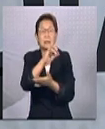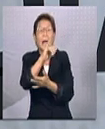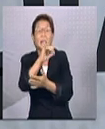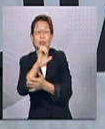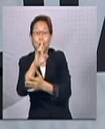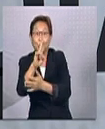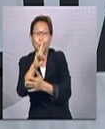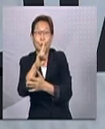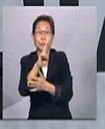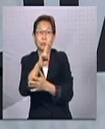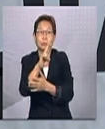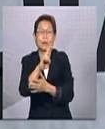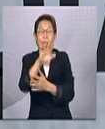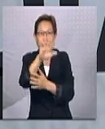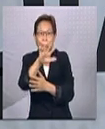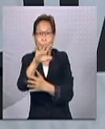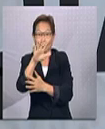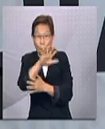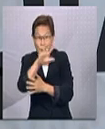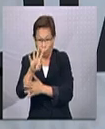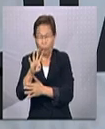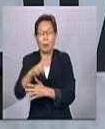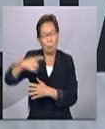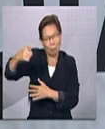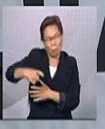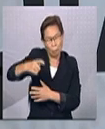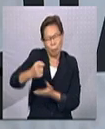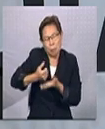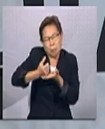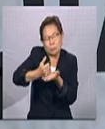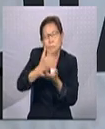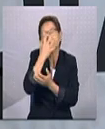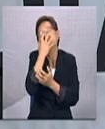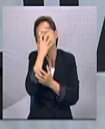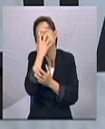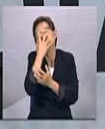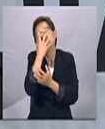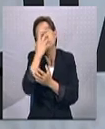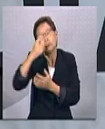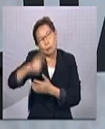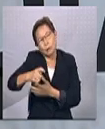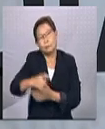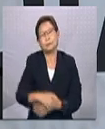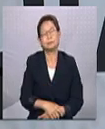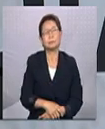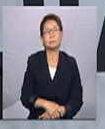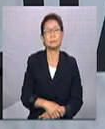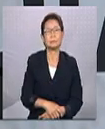Daripada jumlah tersebut, 54 kes memerlukan bantuan pernafasan.